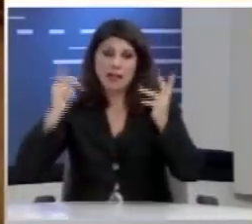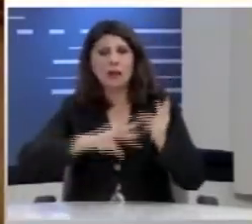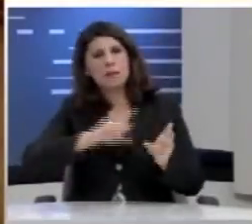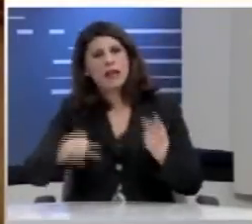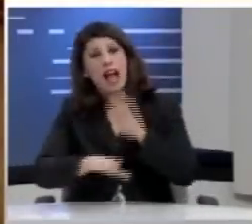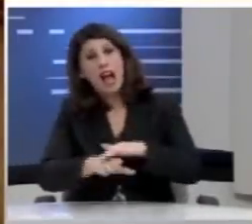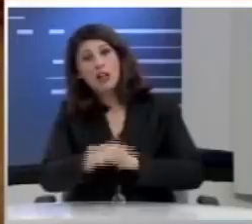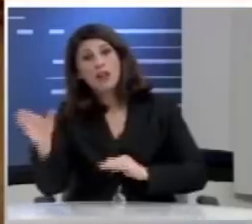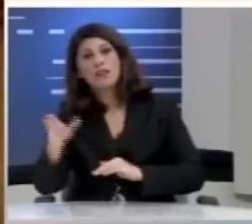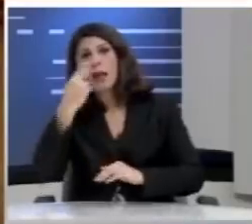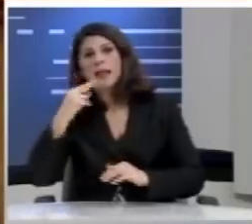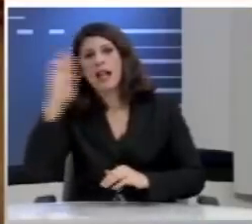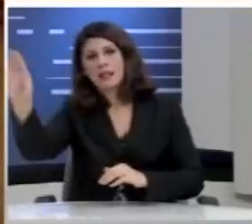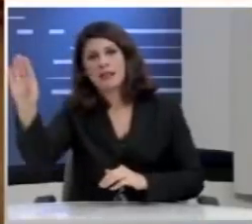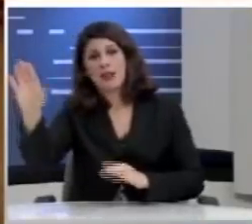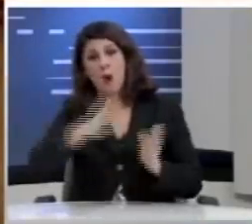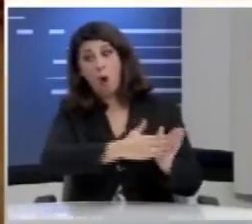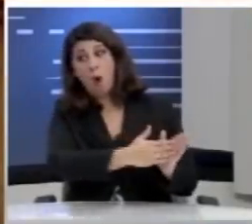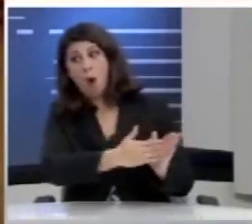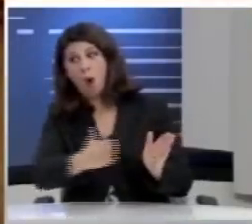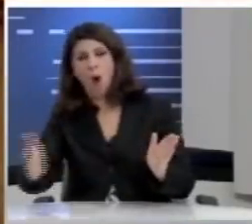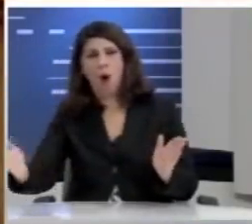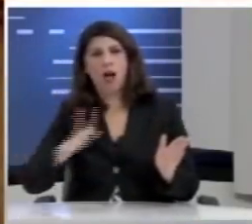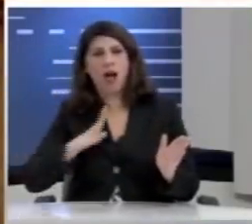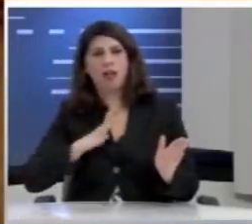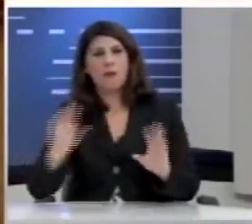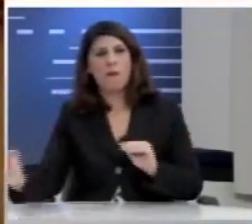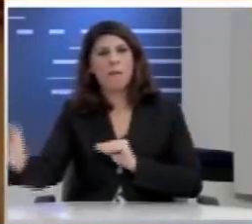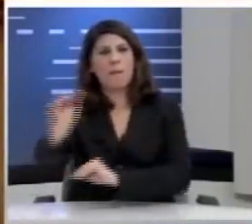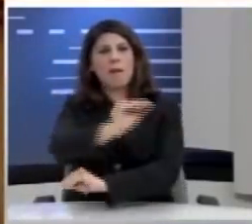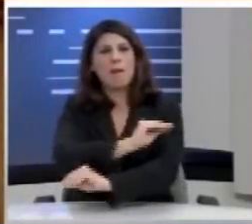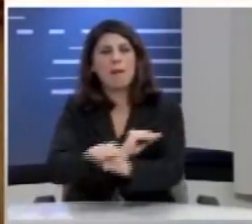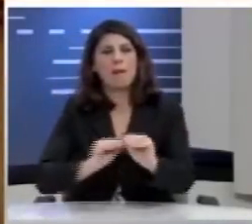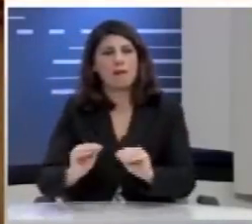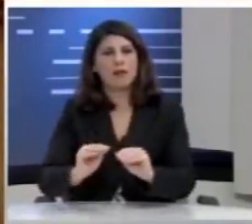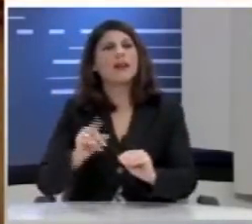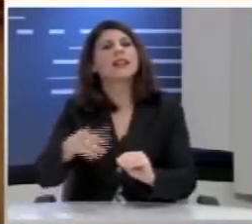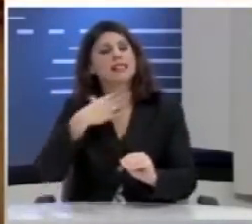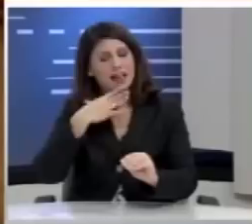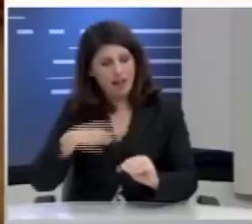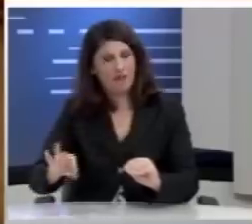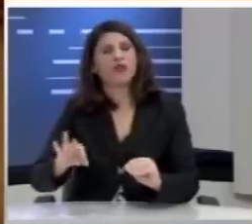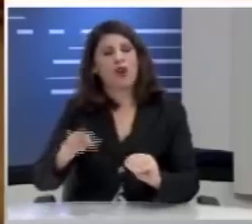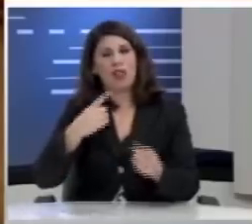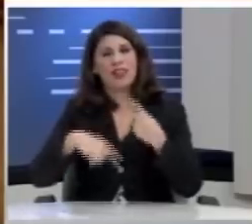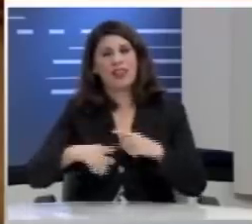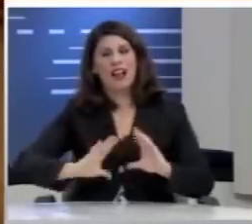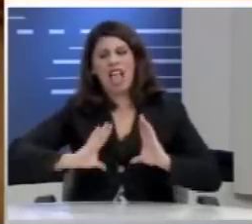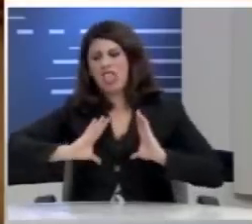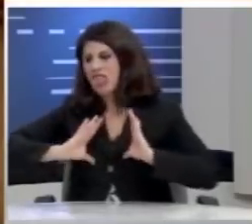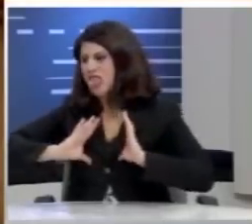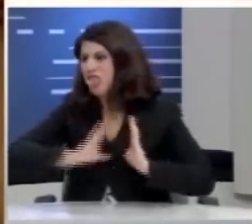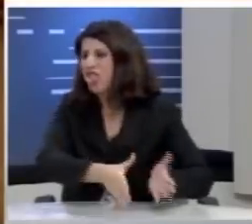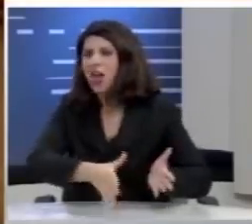την ακροδεξιά των Ναζί. Κόσμος πάει και έρχεται. Γι' αυτό και δικαιολογημένα